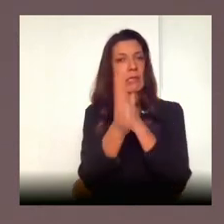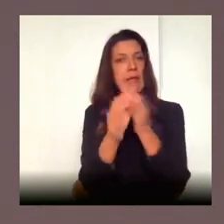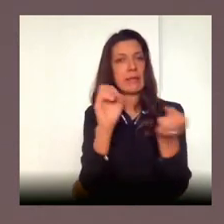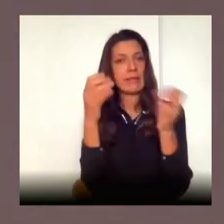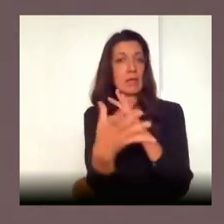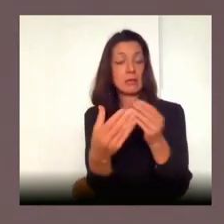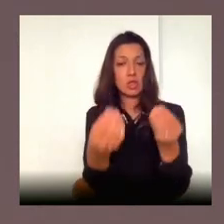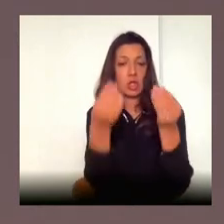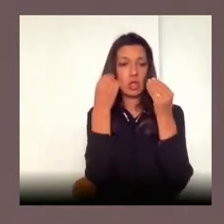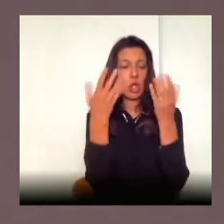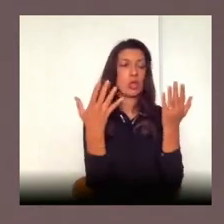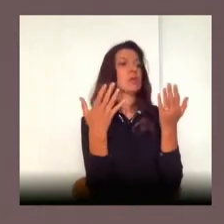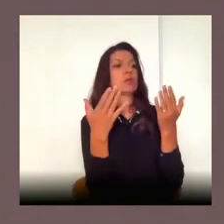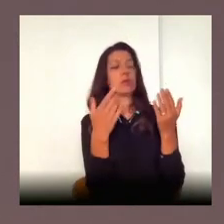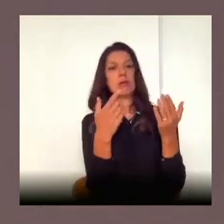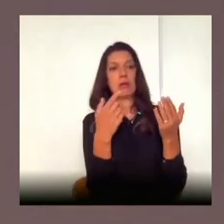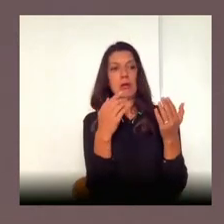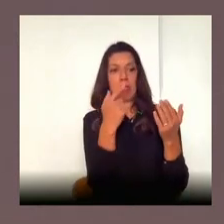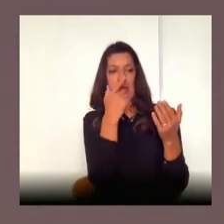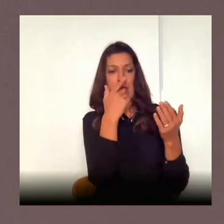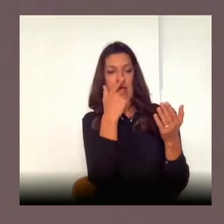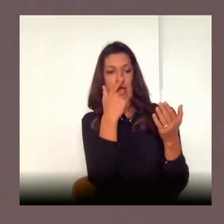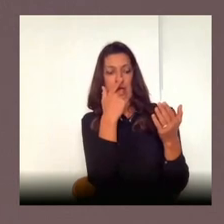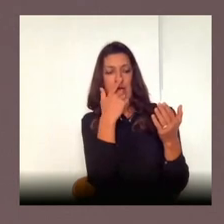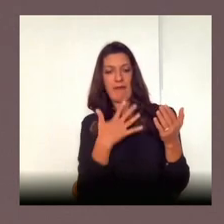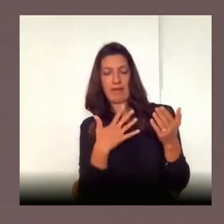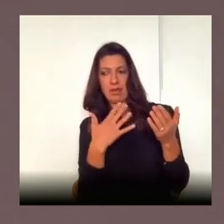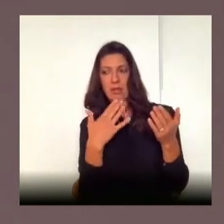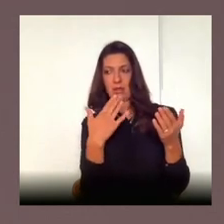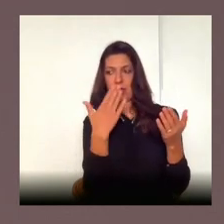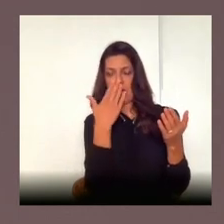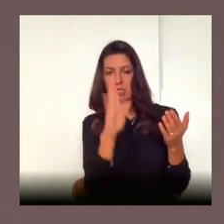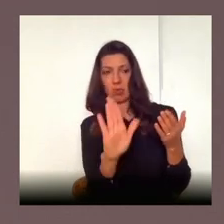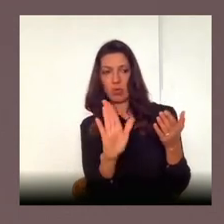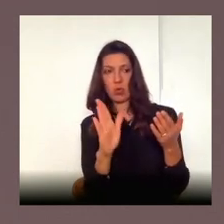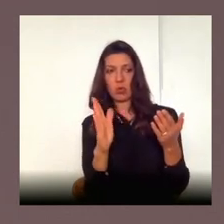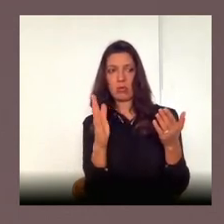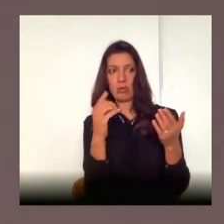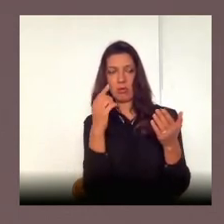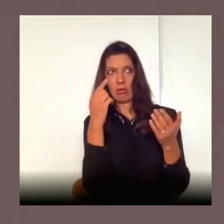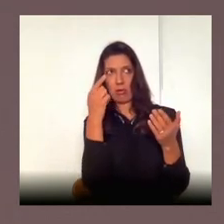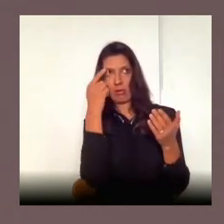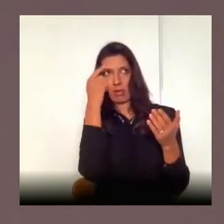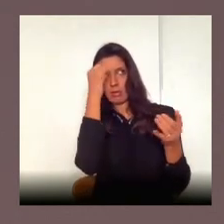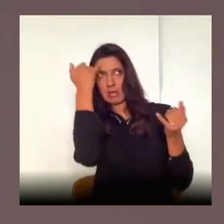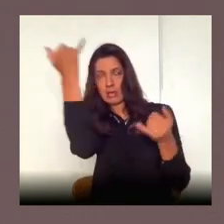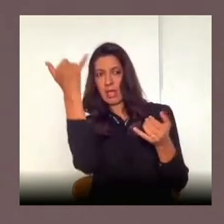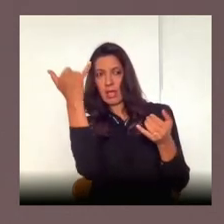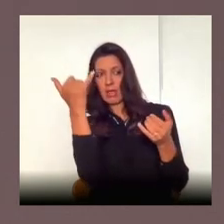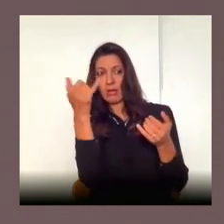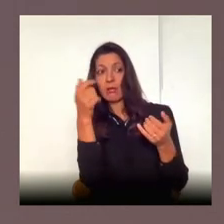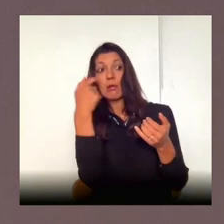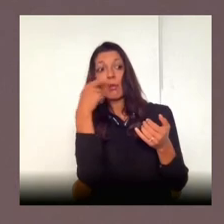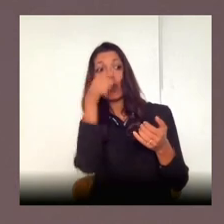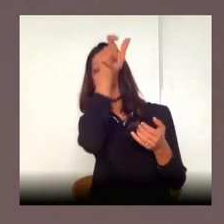regard, notre attitude, nos comportements vis-à-vis d'une personne en situation de handicap. Et ce e-learning en fait, retrace la journée